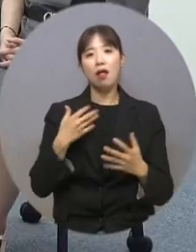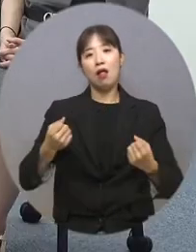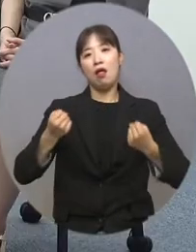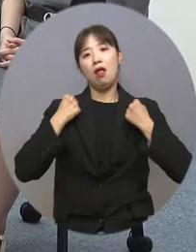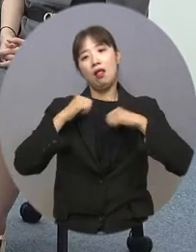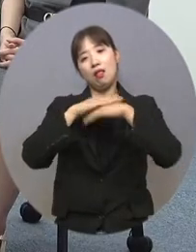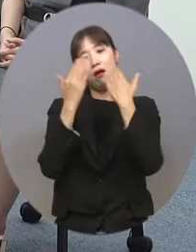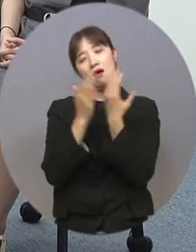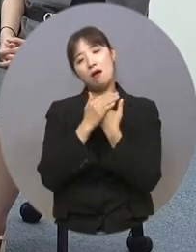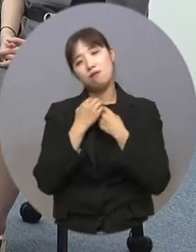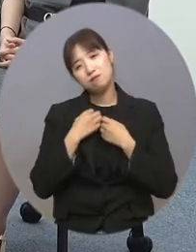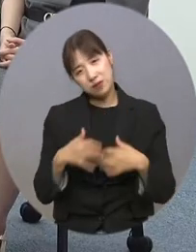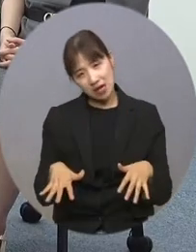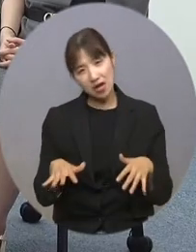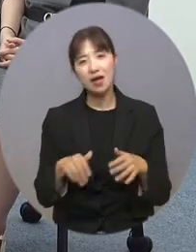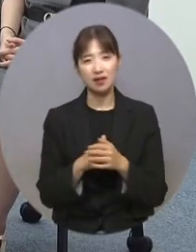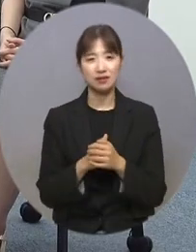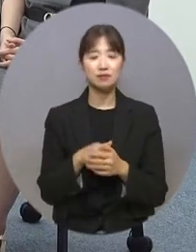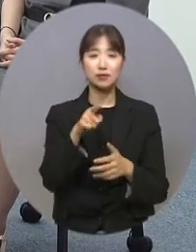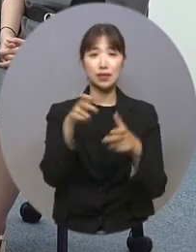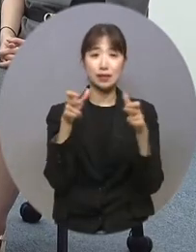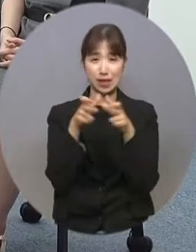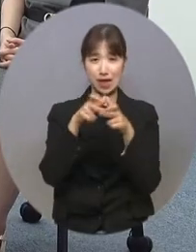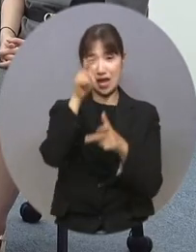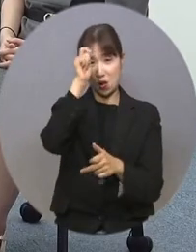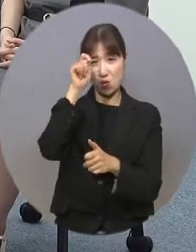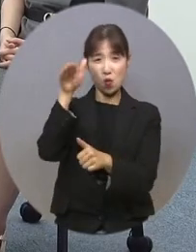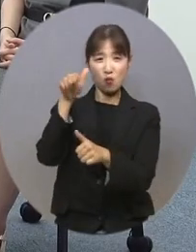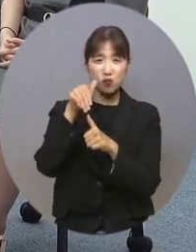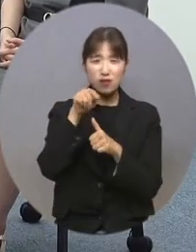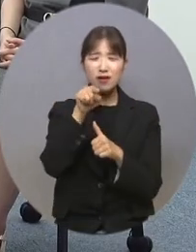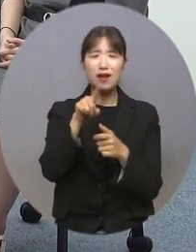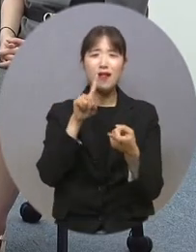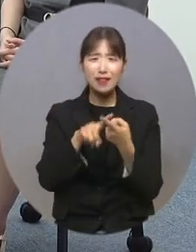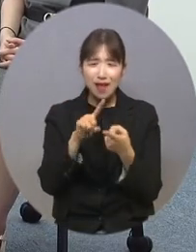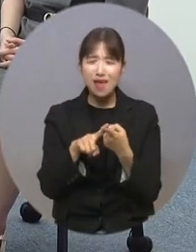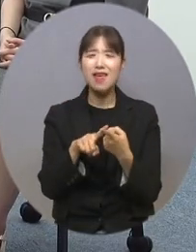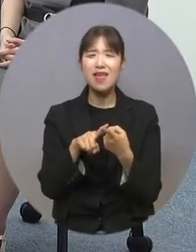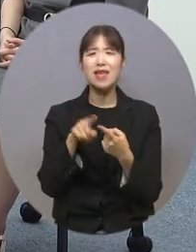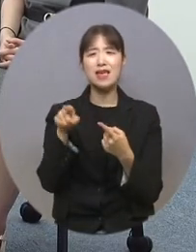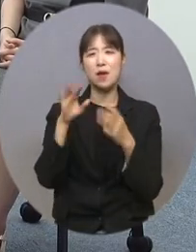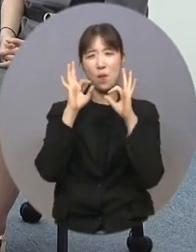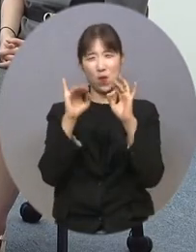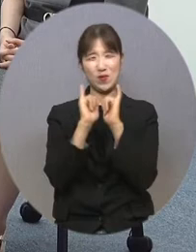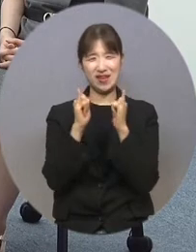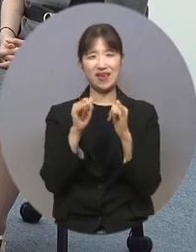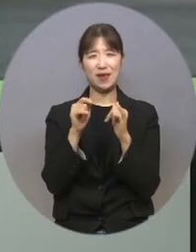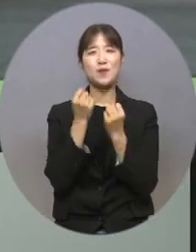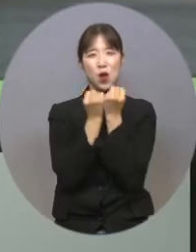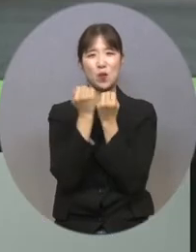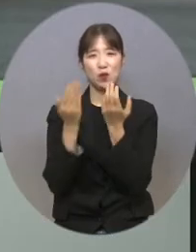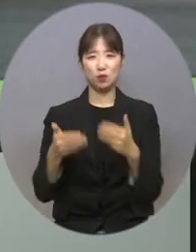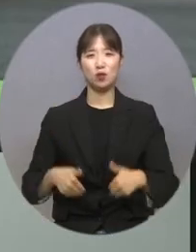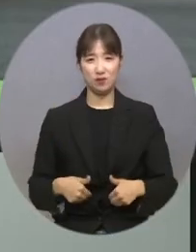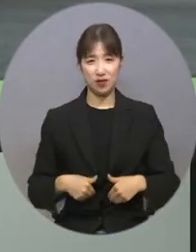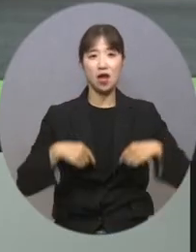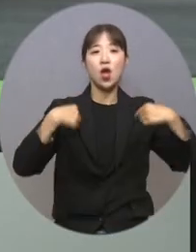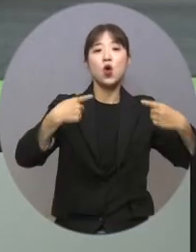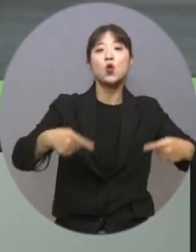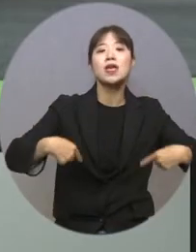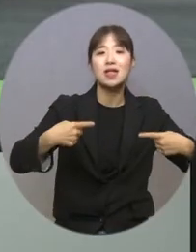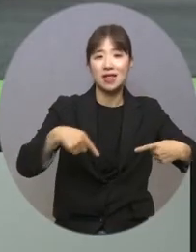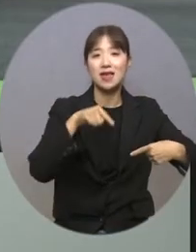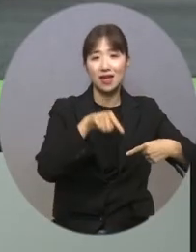것 음 지금 장애인콜택시 말씀 주신 게 우리 시청자 분들도 이해가 필요한데 휠체어 장애인 분들이 타시는 우리가 흔히 얘기하는